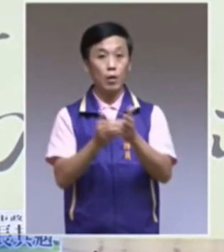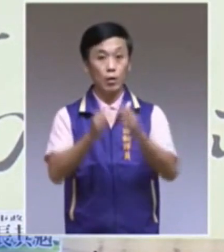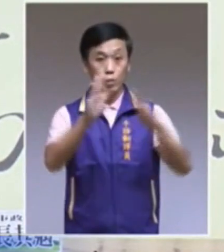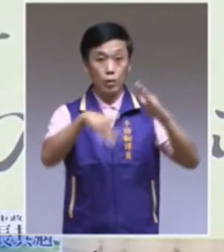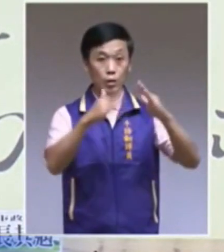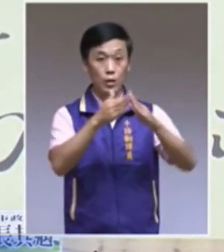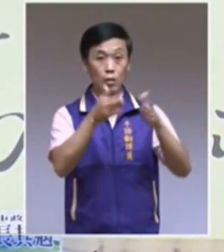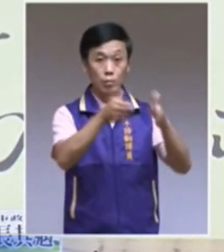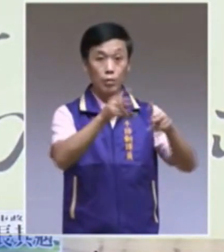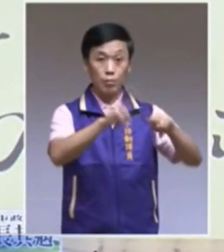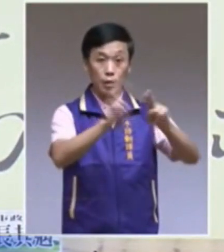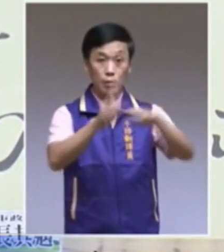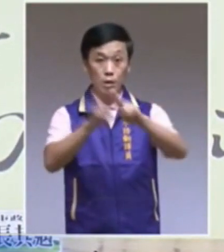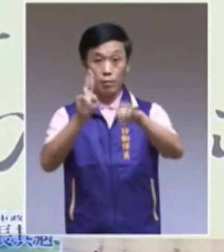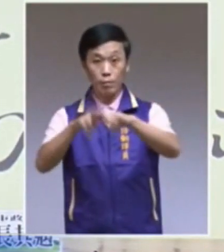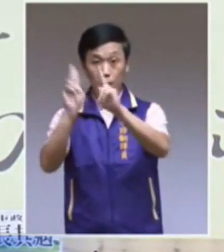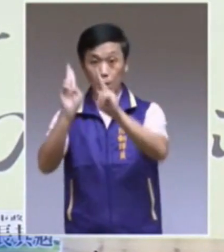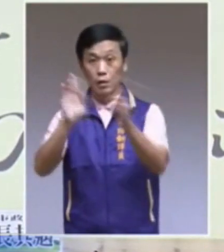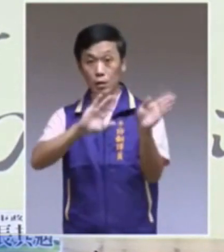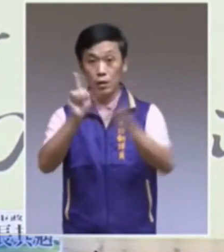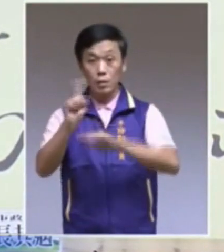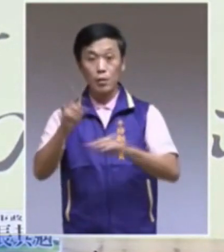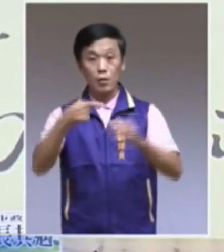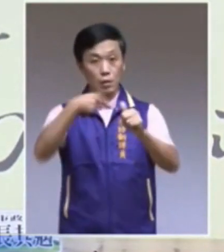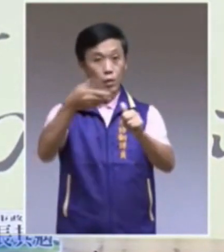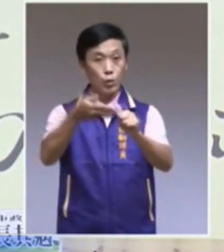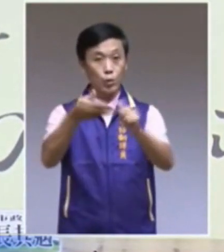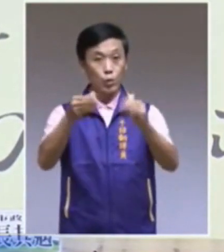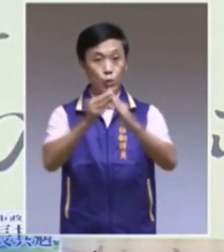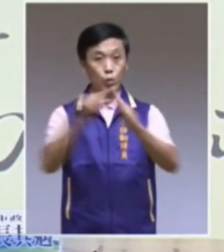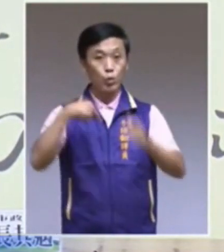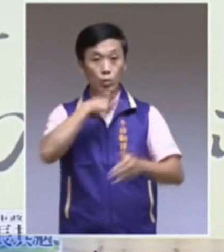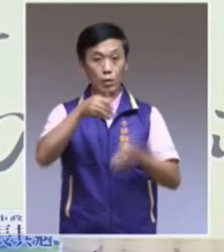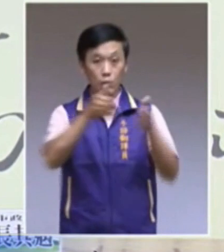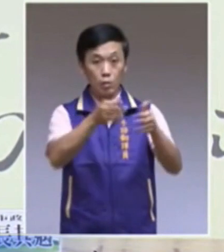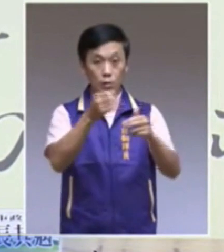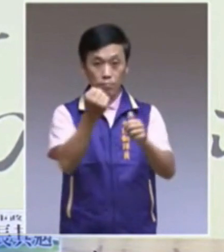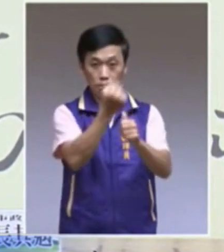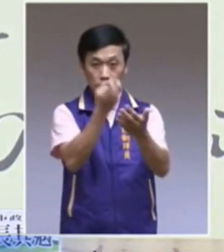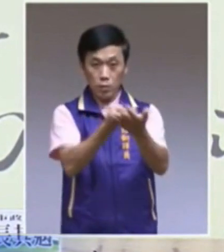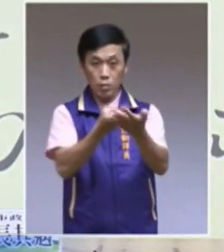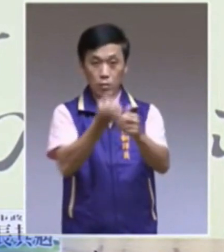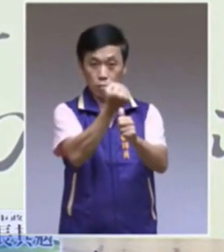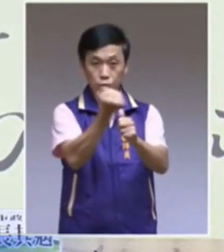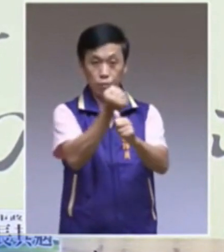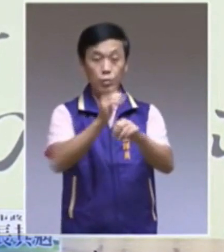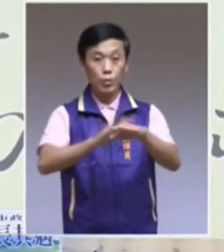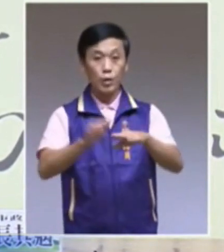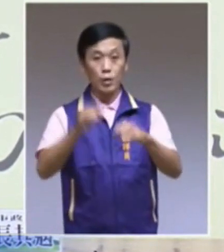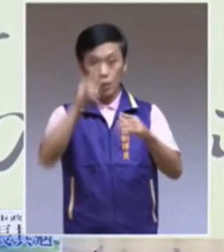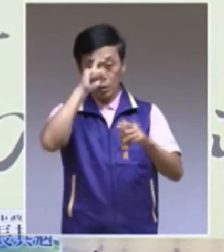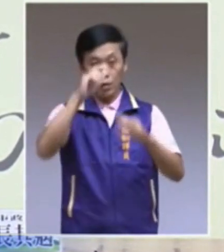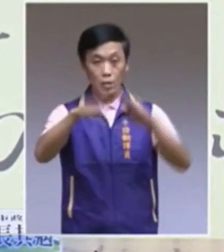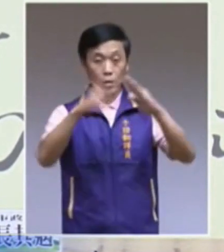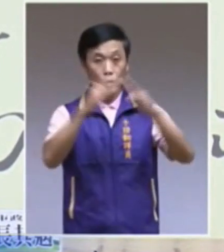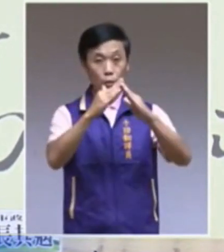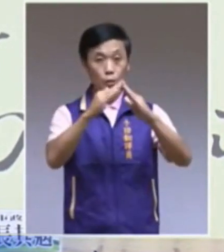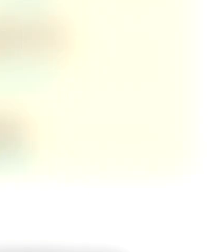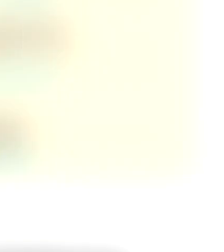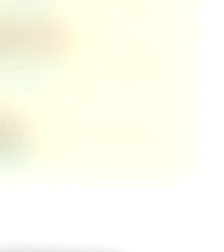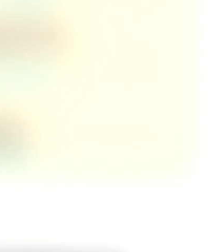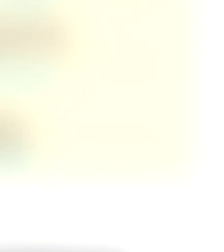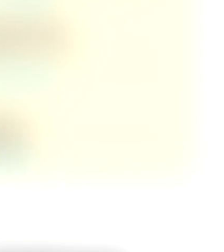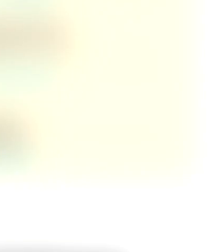放的部分教育局我们也会严格的把关，务必让我们的校园能够更安全，也请家长放